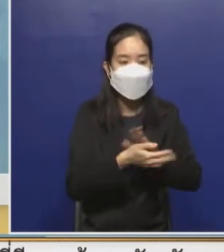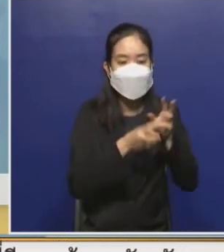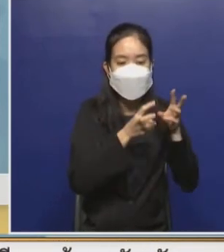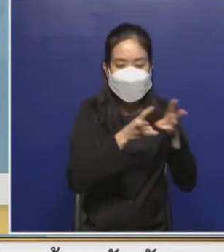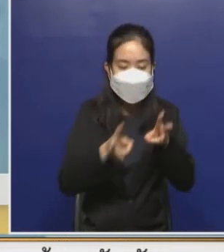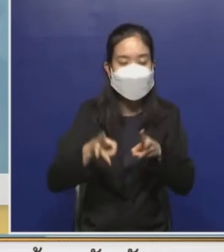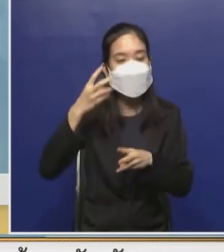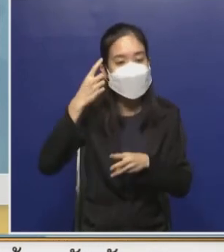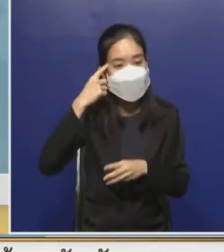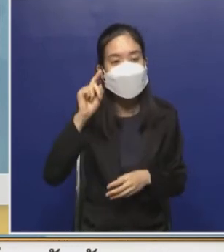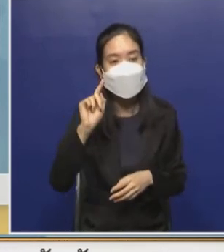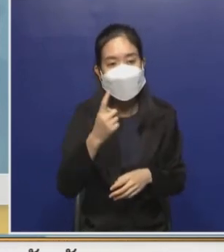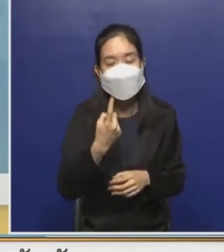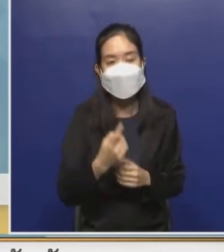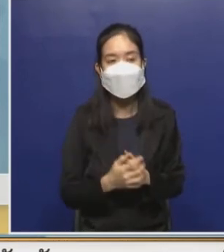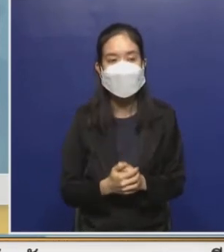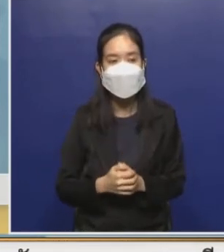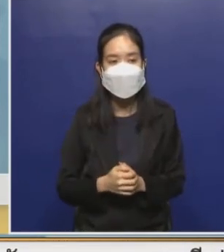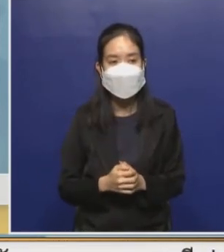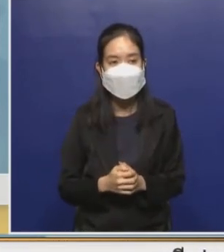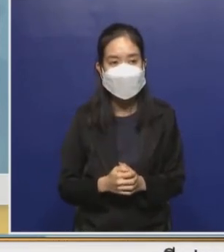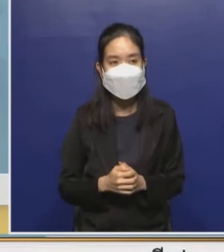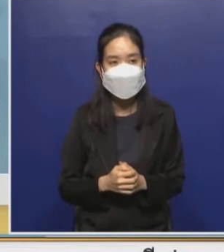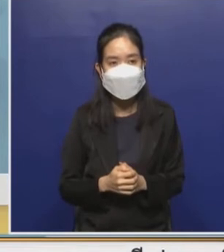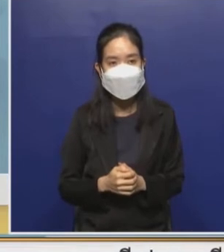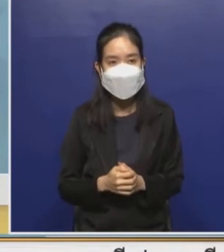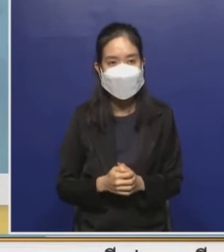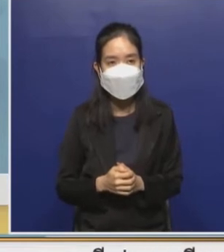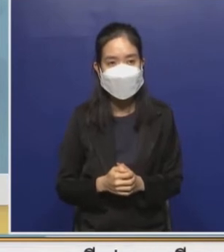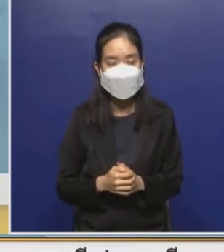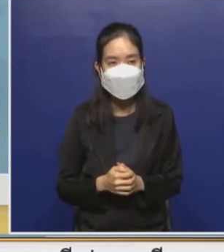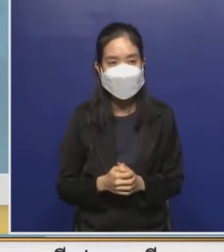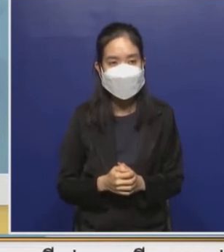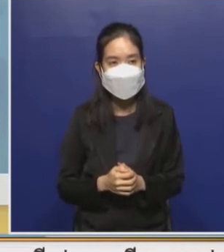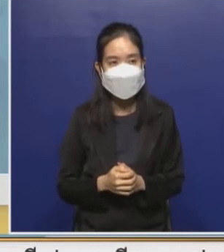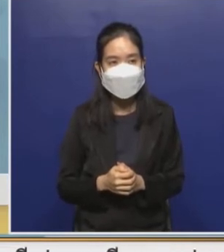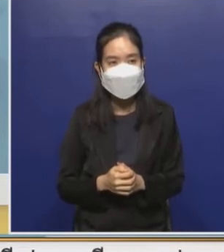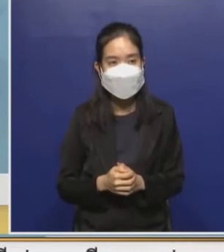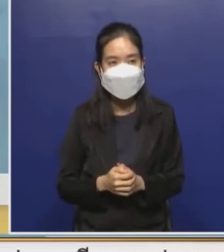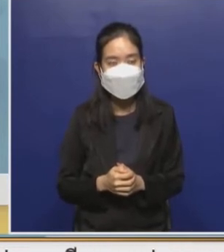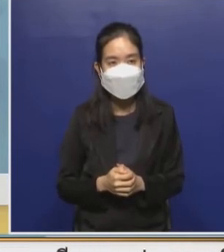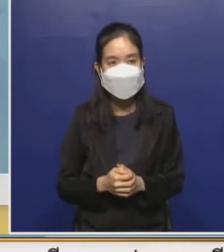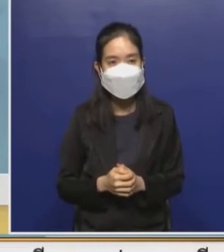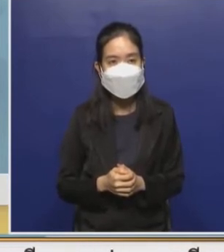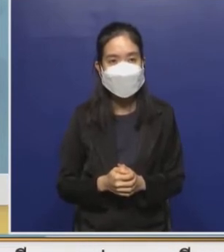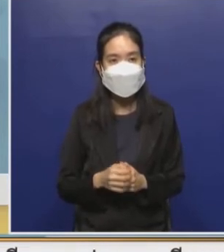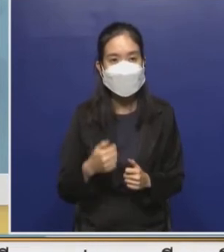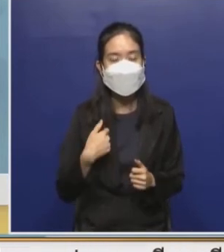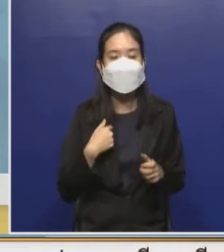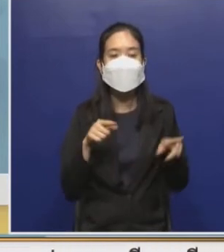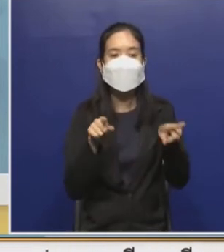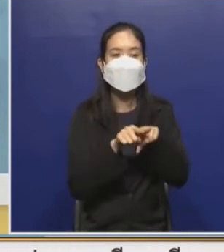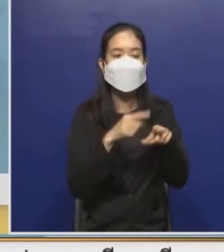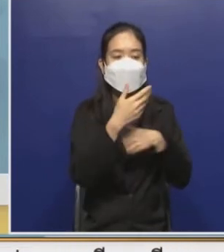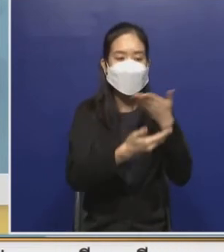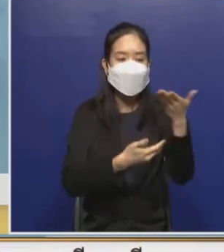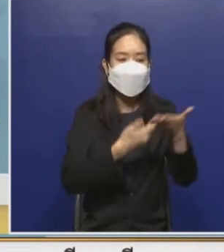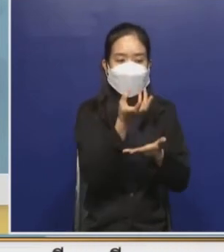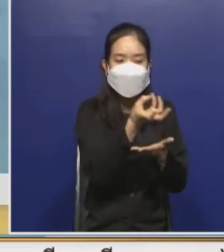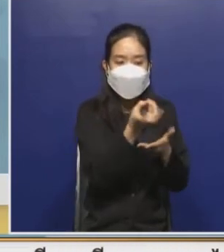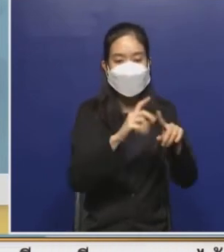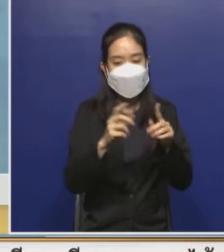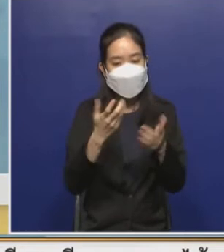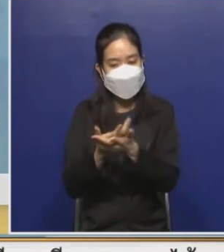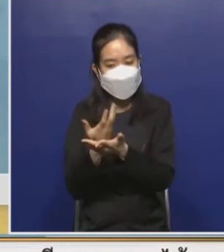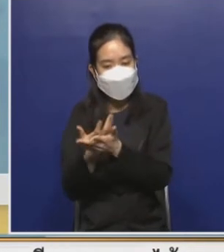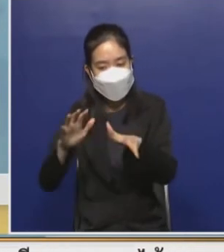ไปสู่การขายสารออกลิตผลของผลผิเป็มลิกรเรีกวาขายน้อยได้เงินมากนี่